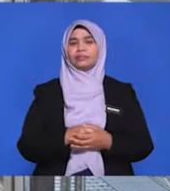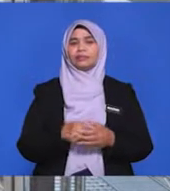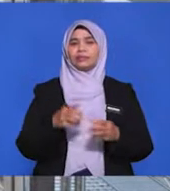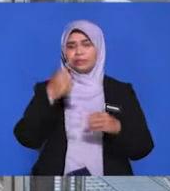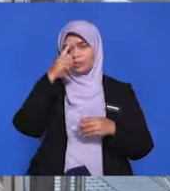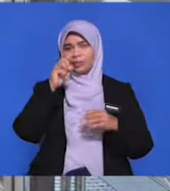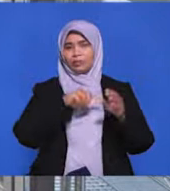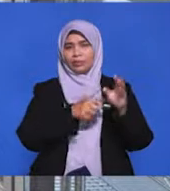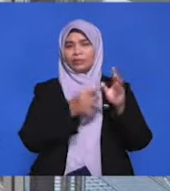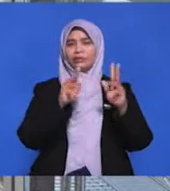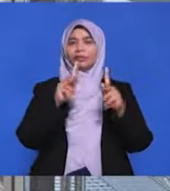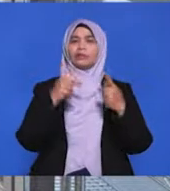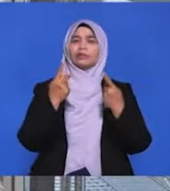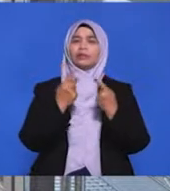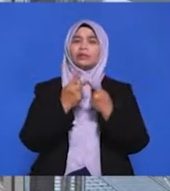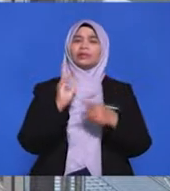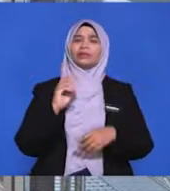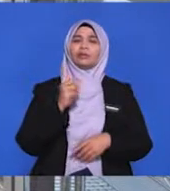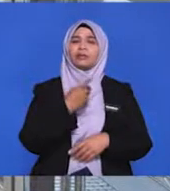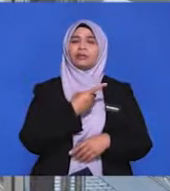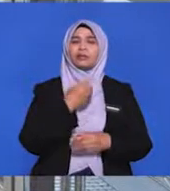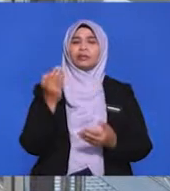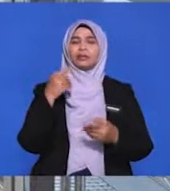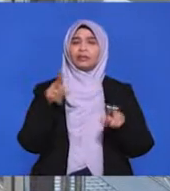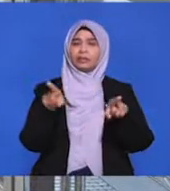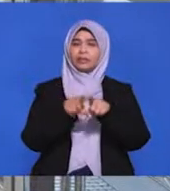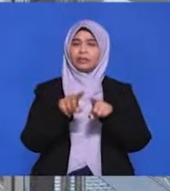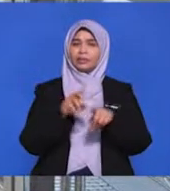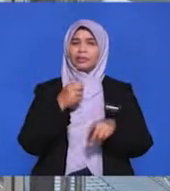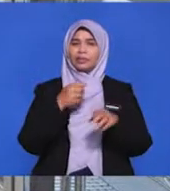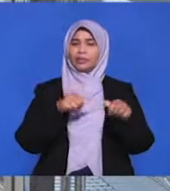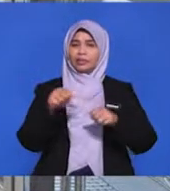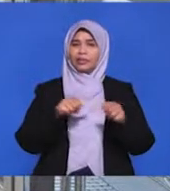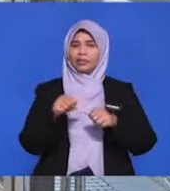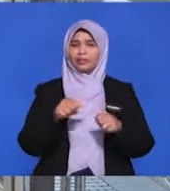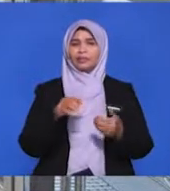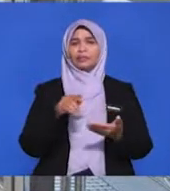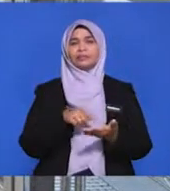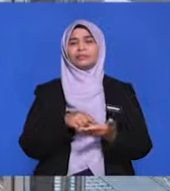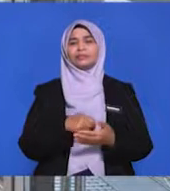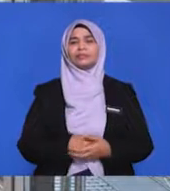membulatkan jelas kita mari sama-sama kita lakukan activity berikut